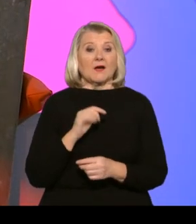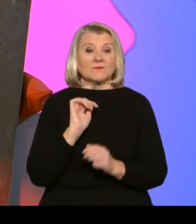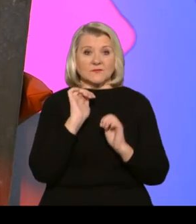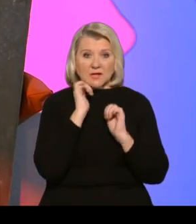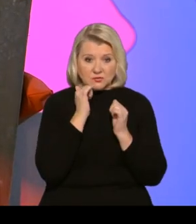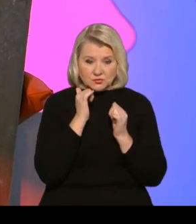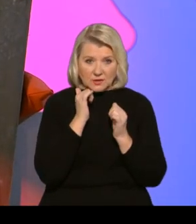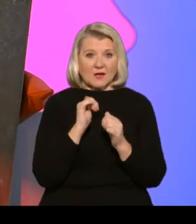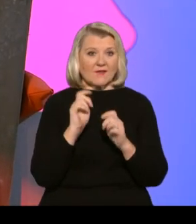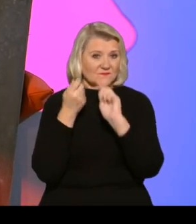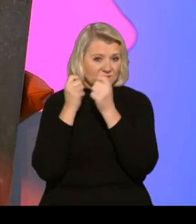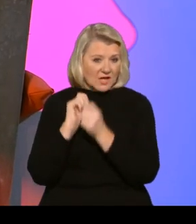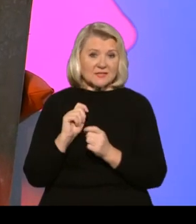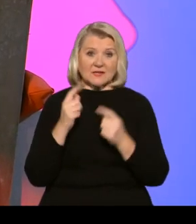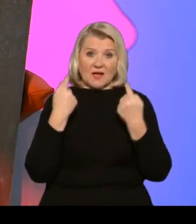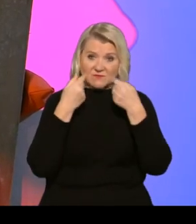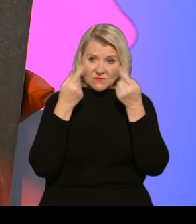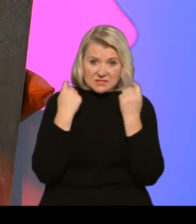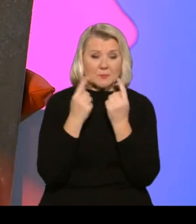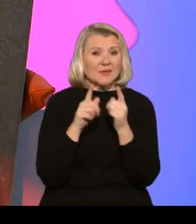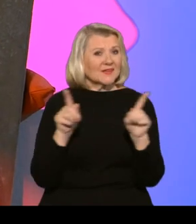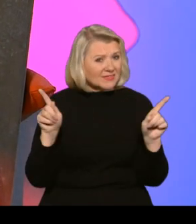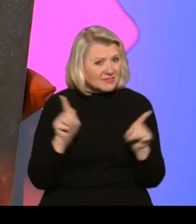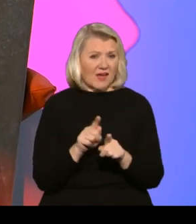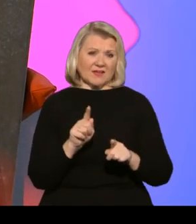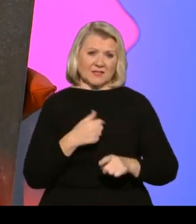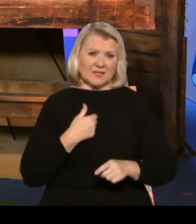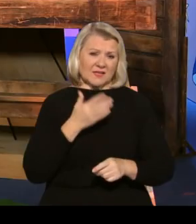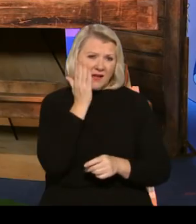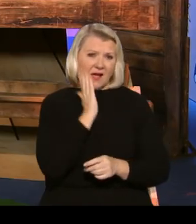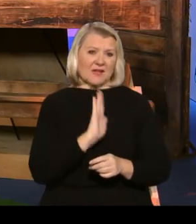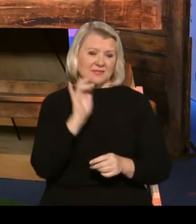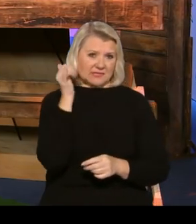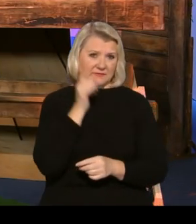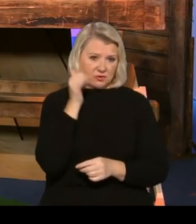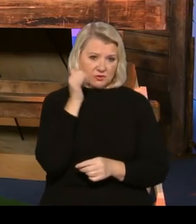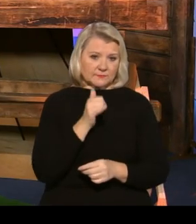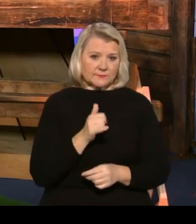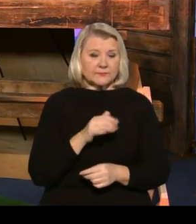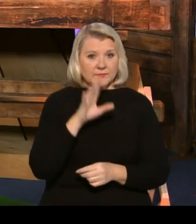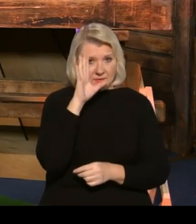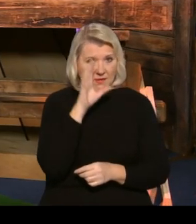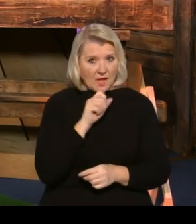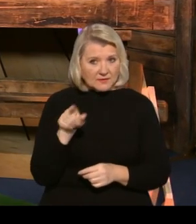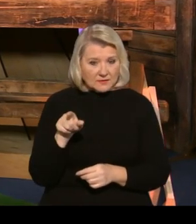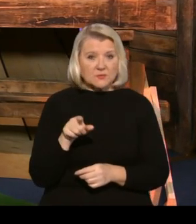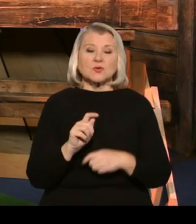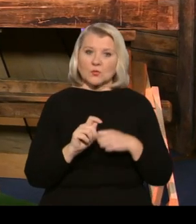taky. A moc a ještě víc a moc. A náš dědušák